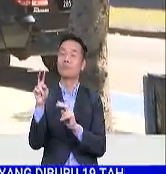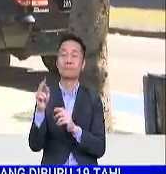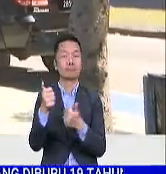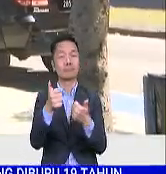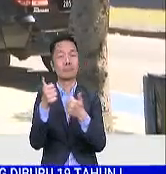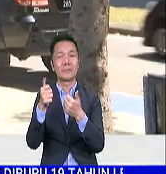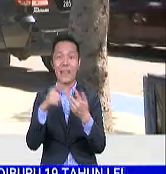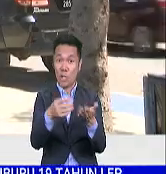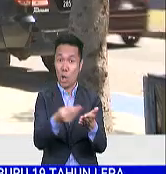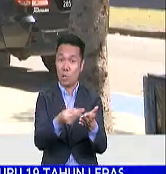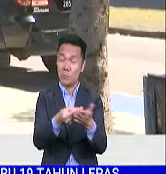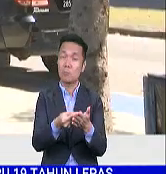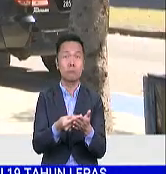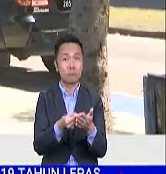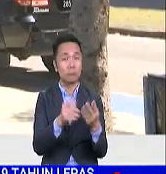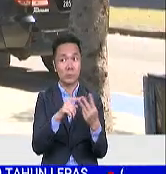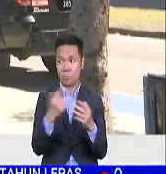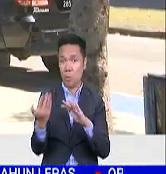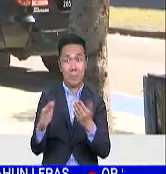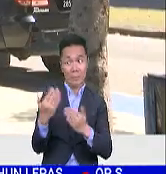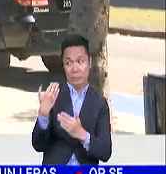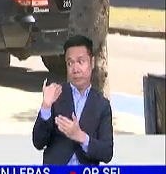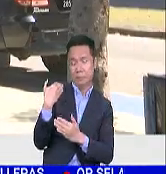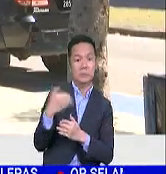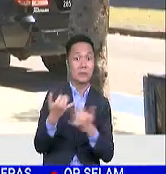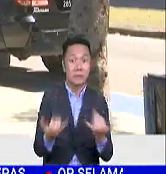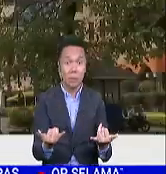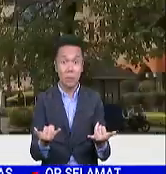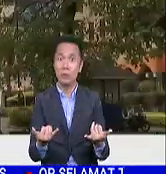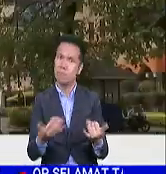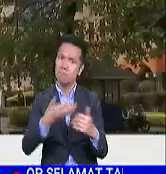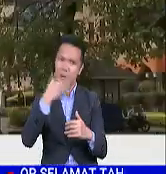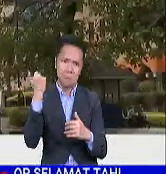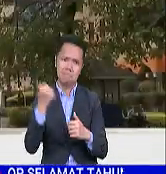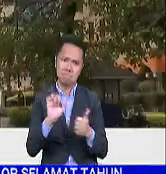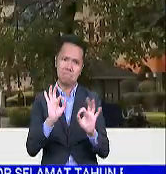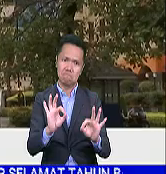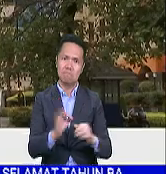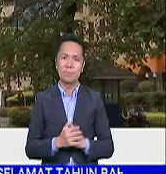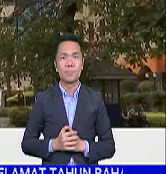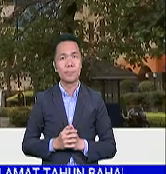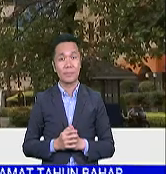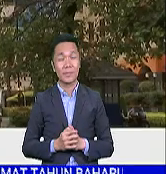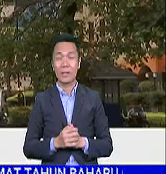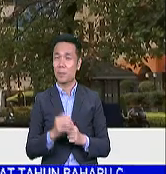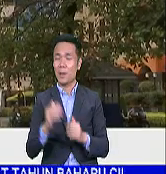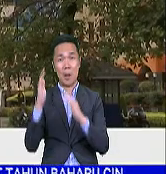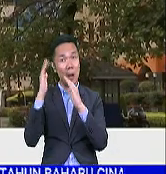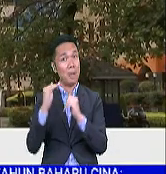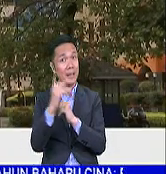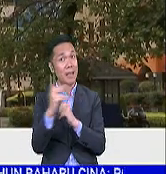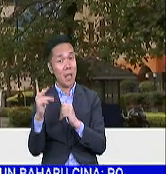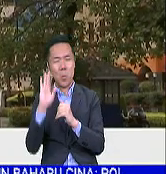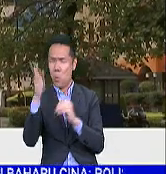apa ekonomi pun semua dari dulu dan sekarang. Sekarang ni adalah lebih baik lagi lah. Kami mahu KK ini lebih maju lagi